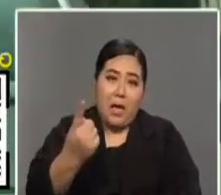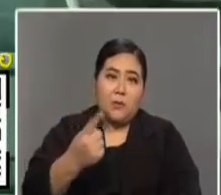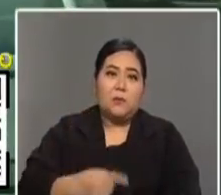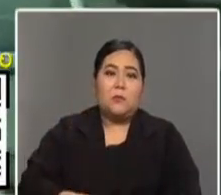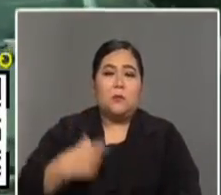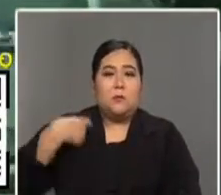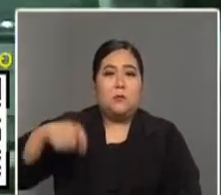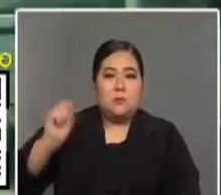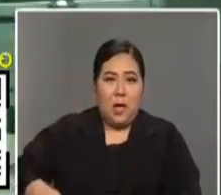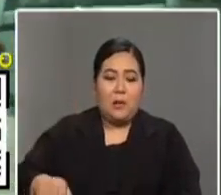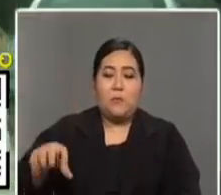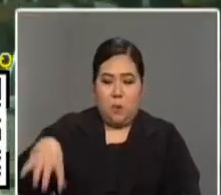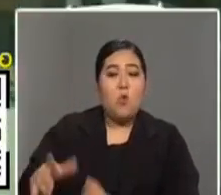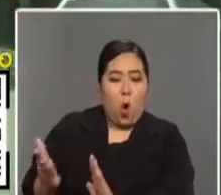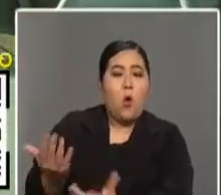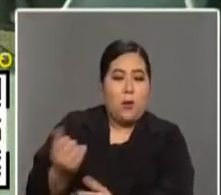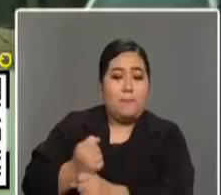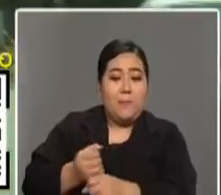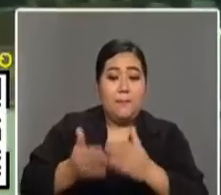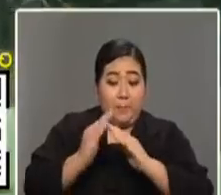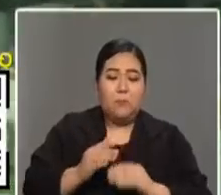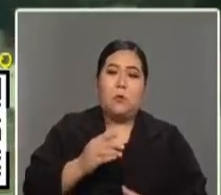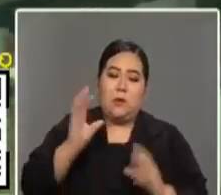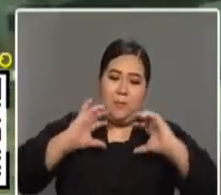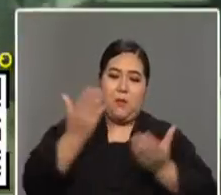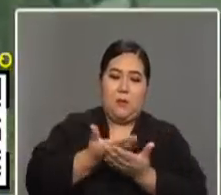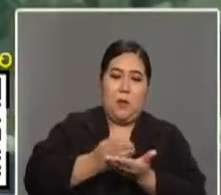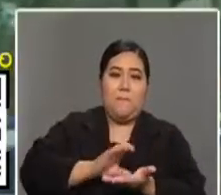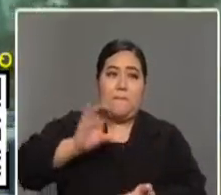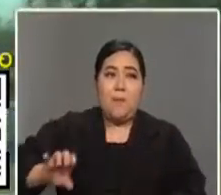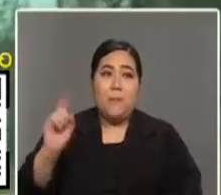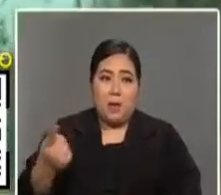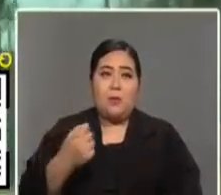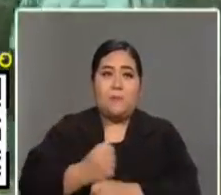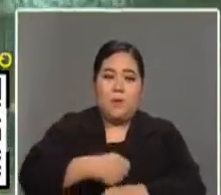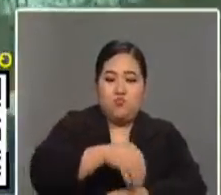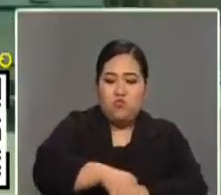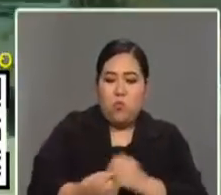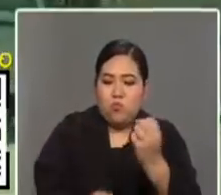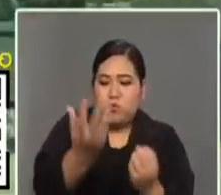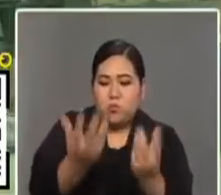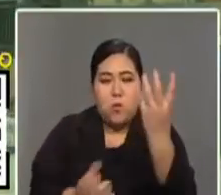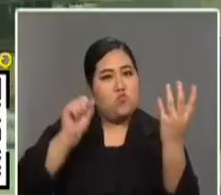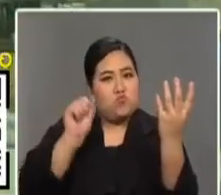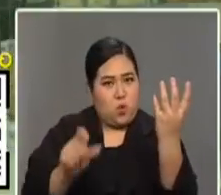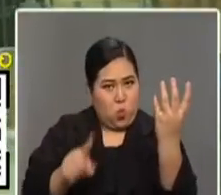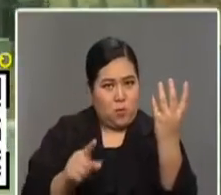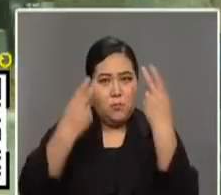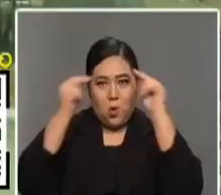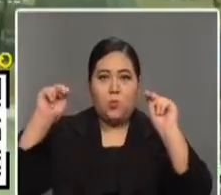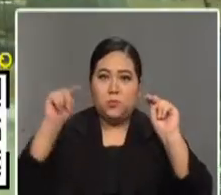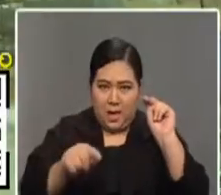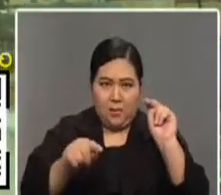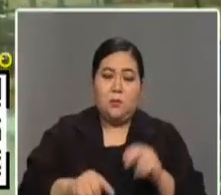ศาลเองค่ะส่วนการฟื้นฟูเนี่ยนายกบอกว่าให้ทำทันทีเลยนะคะเช่นปลูกป่าปลูกต้นไม้ทำแ